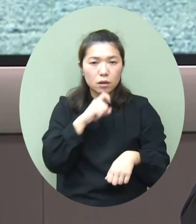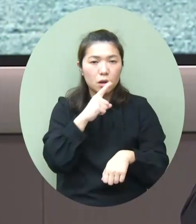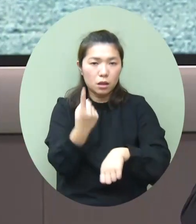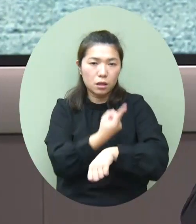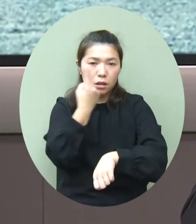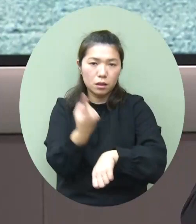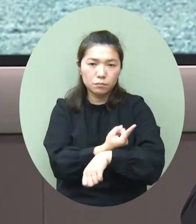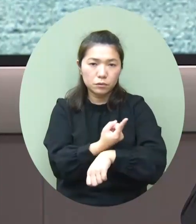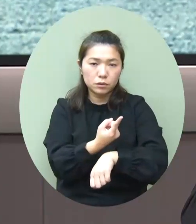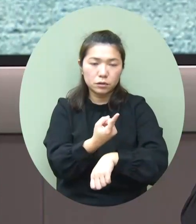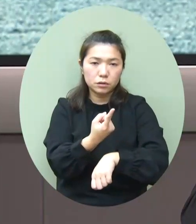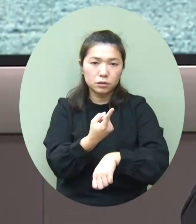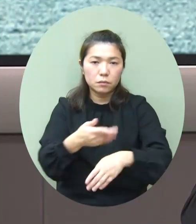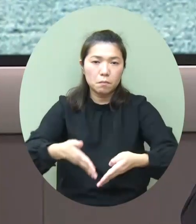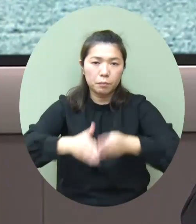位置，他们是从